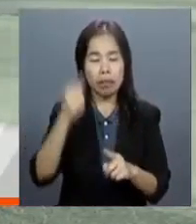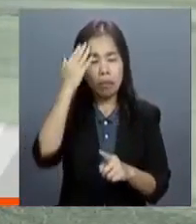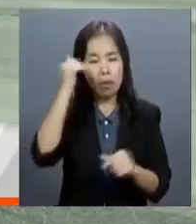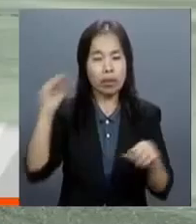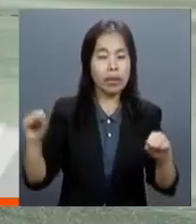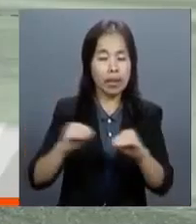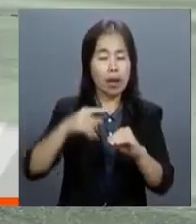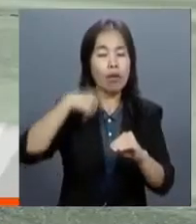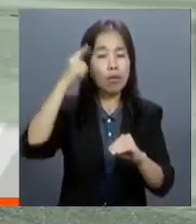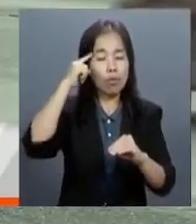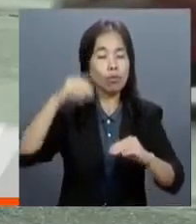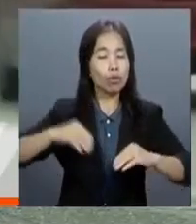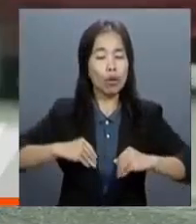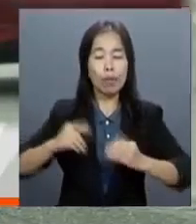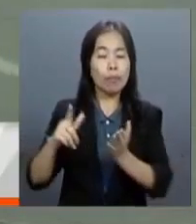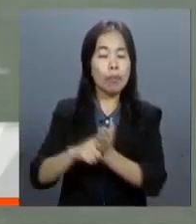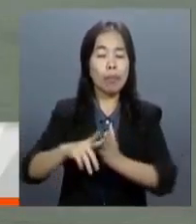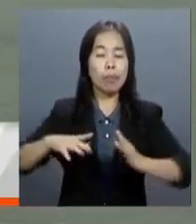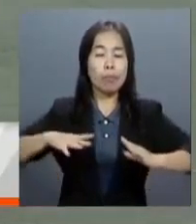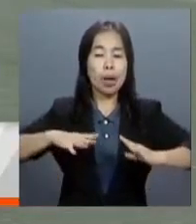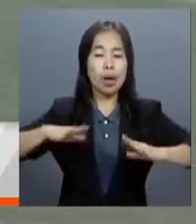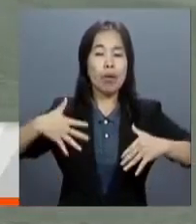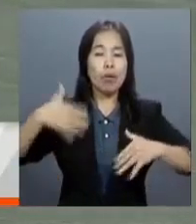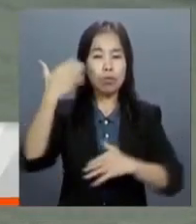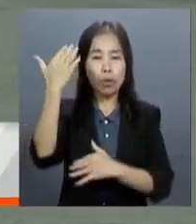จึงยอมลาพักร้อนกลับบ้านก่อนค่ะ